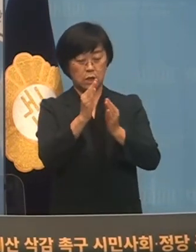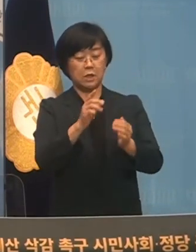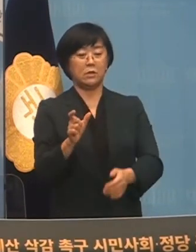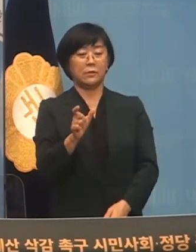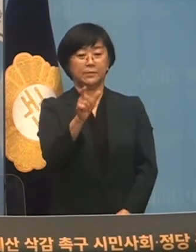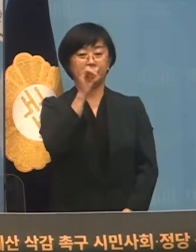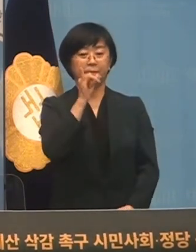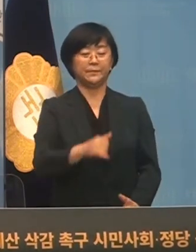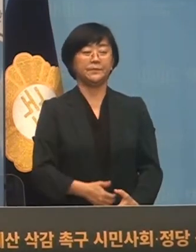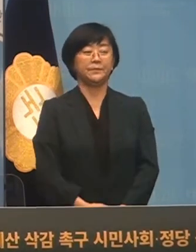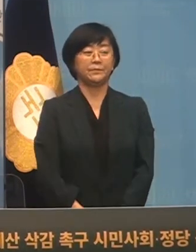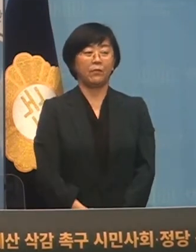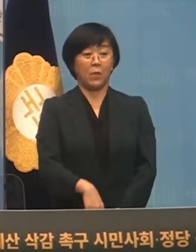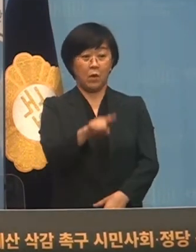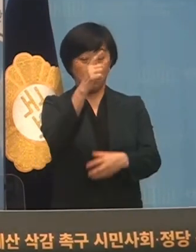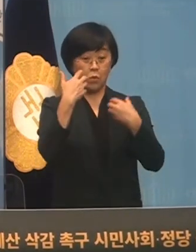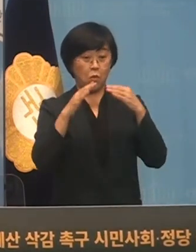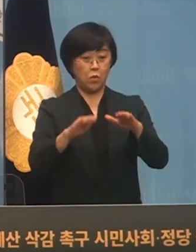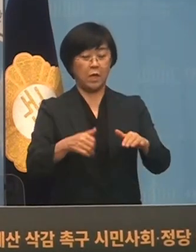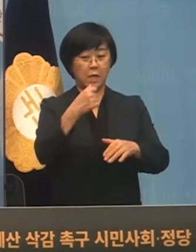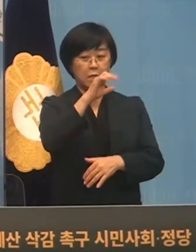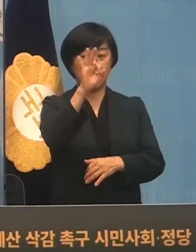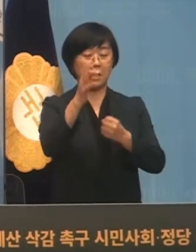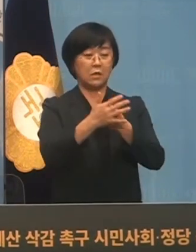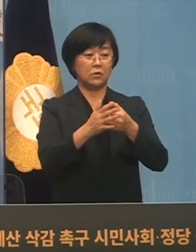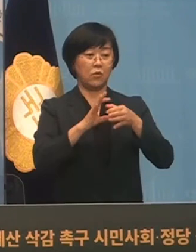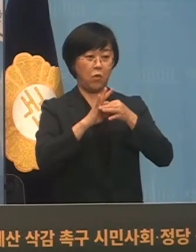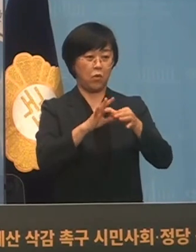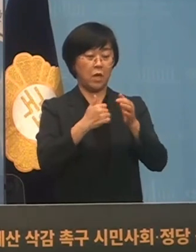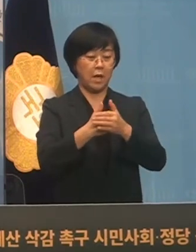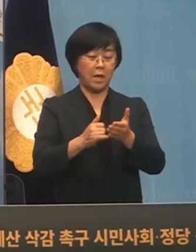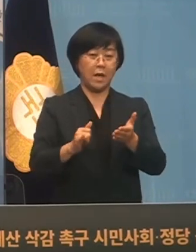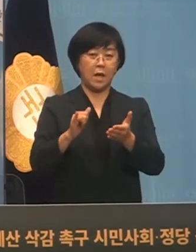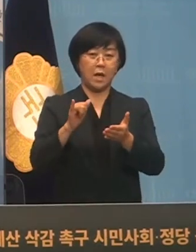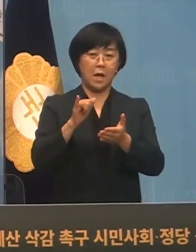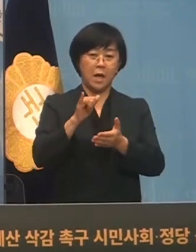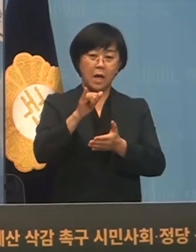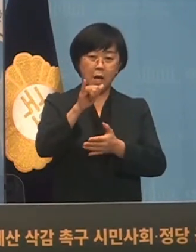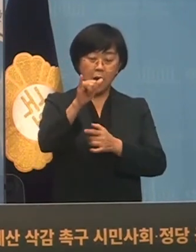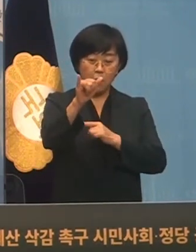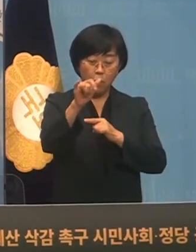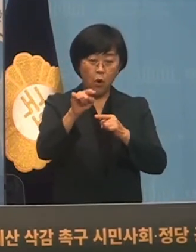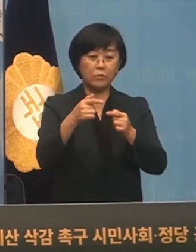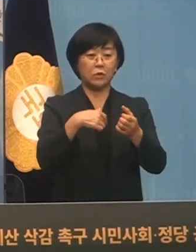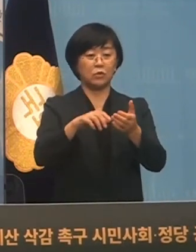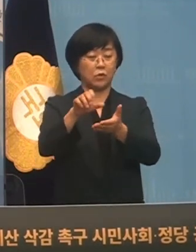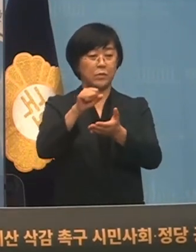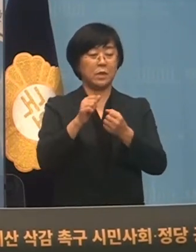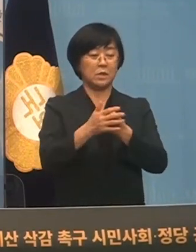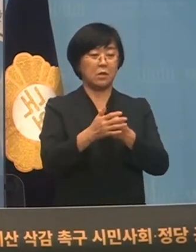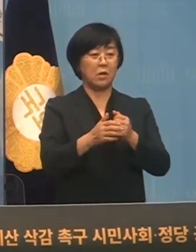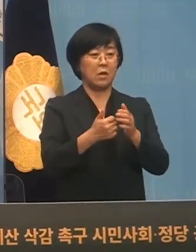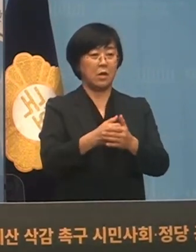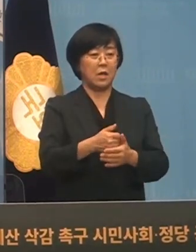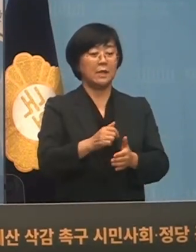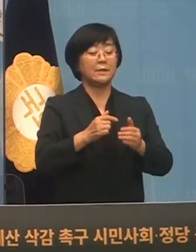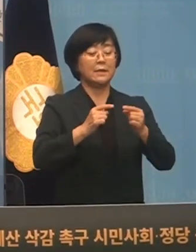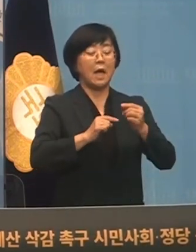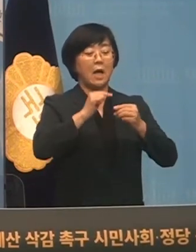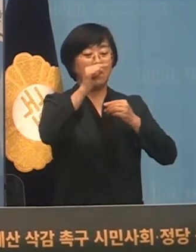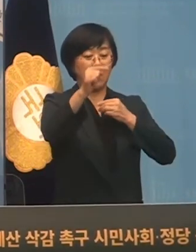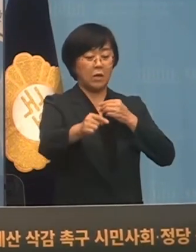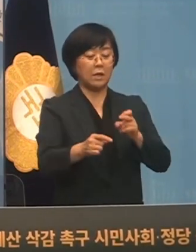있습니다. 정부는 올해 예산안을 통해 경항공 모함 도입도 공식화했습니다. 탄두 중량 사거리를 대폭